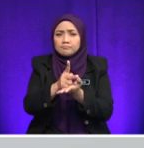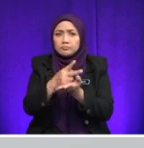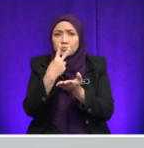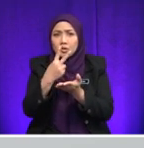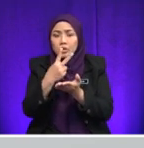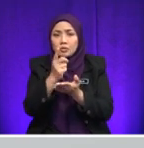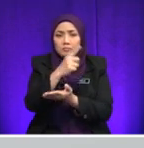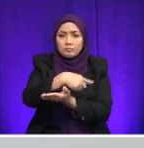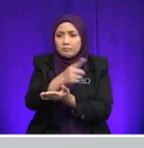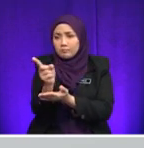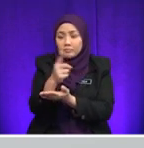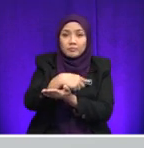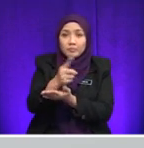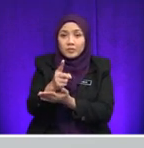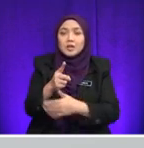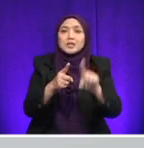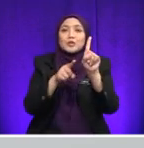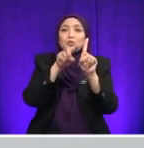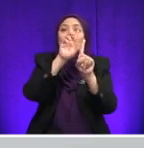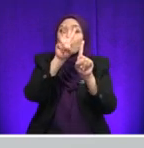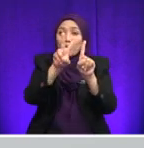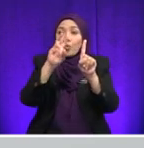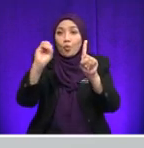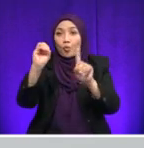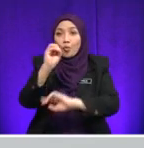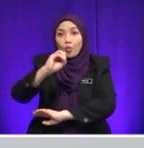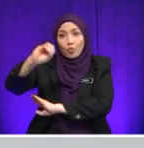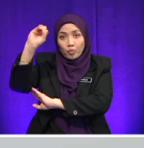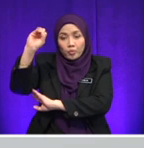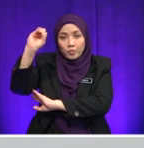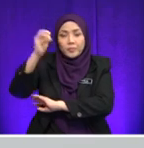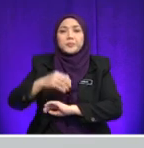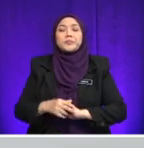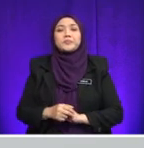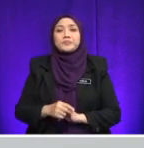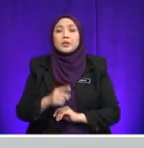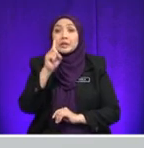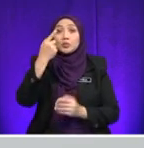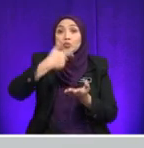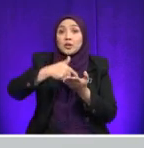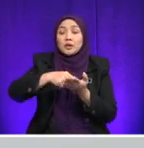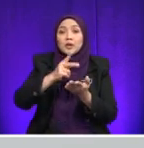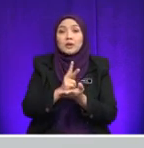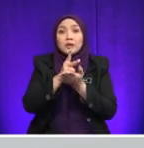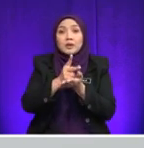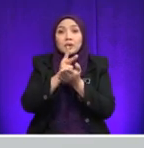bearing 120 derajat yang mana color sebuah kapal lagi